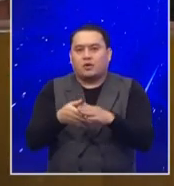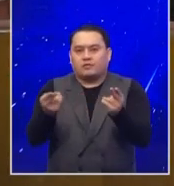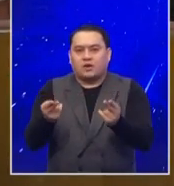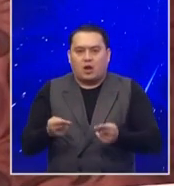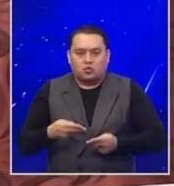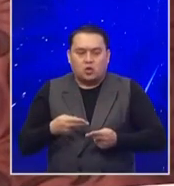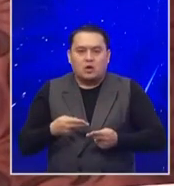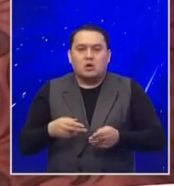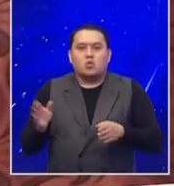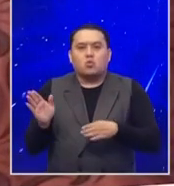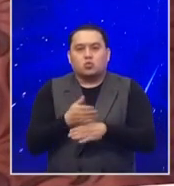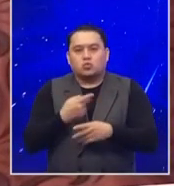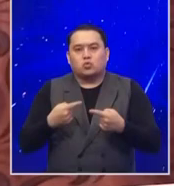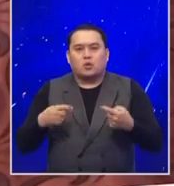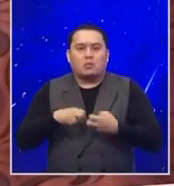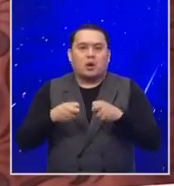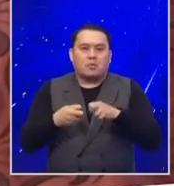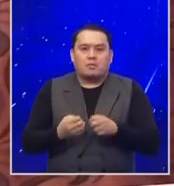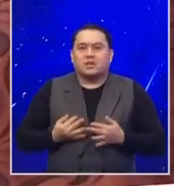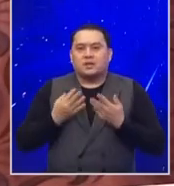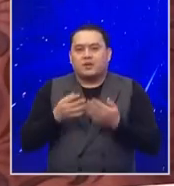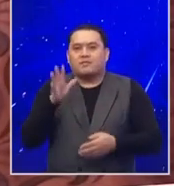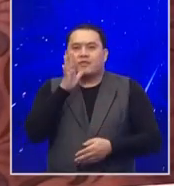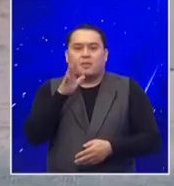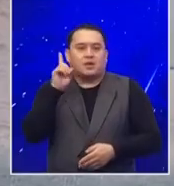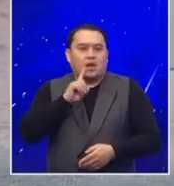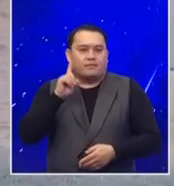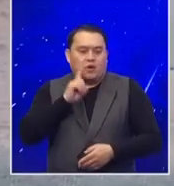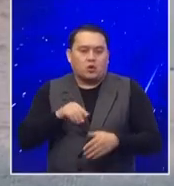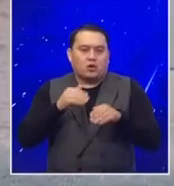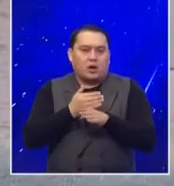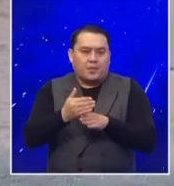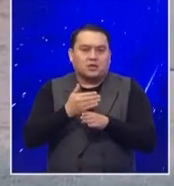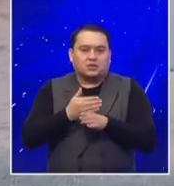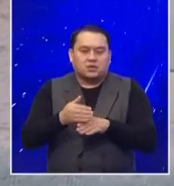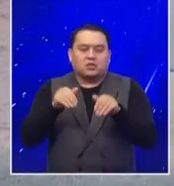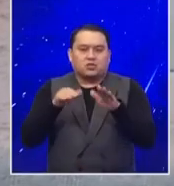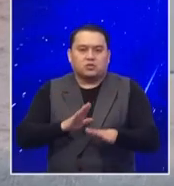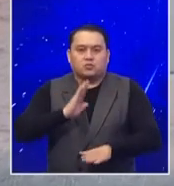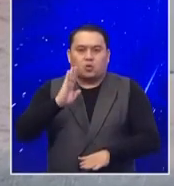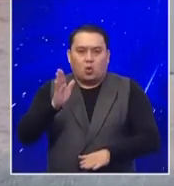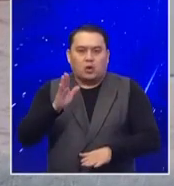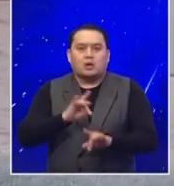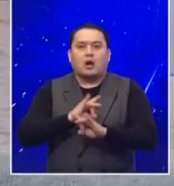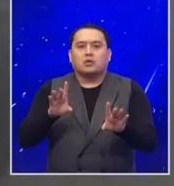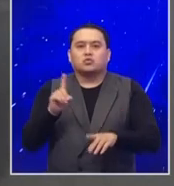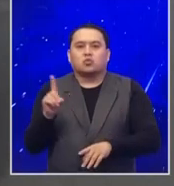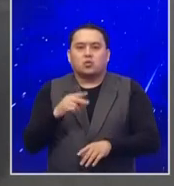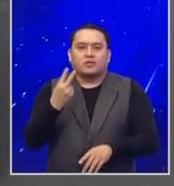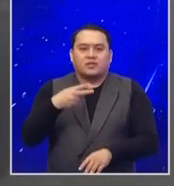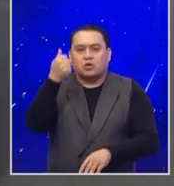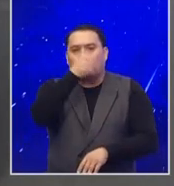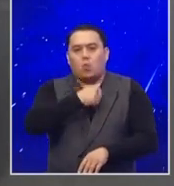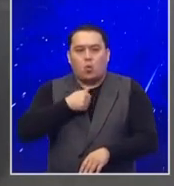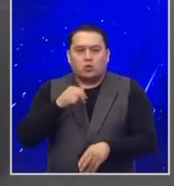заключен. Однако на устранение других проблем потребуется время. Все вопросы будут решаться поэтапно, заявил аким. Он отметил, что в 2020